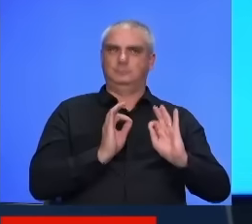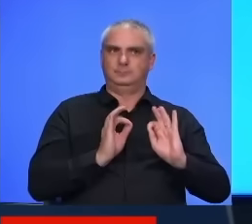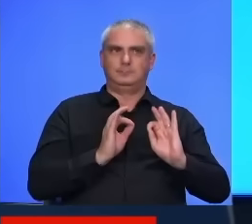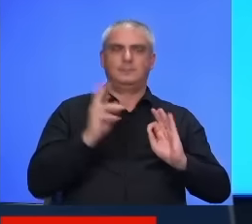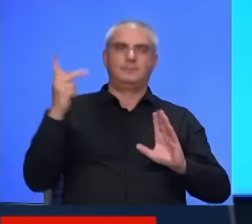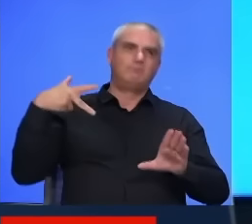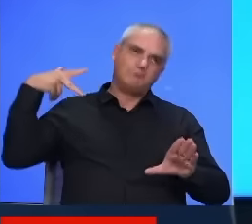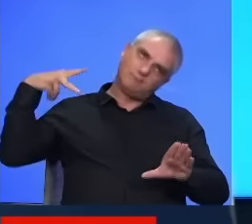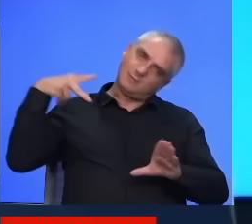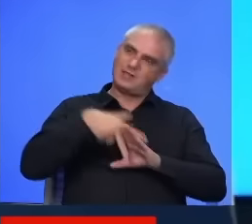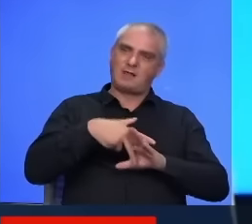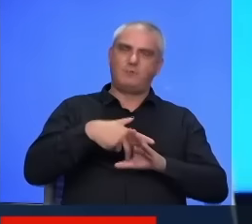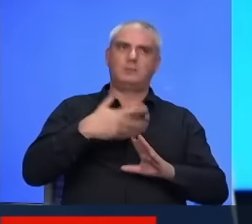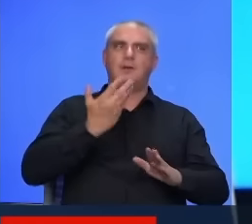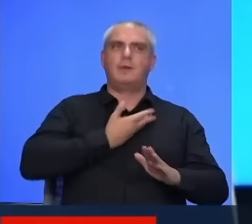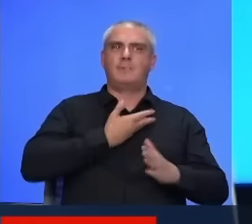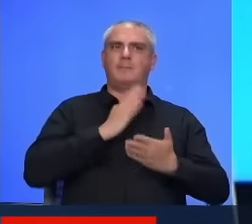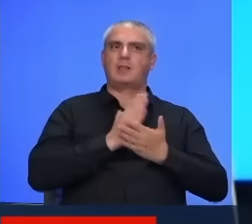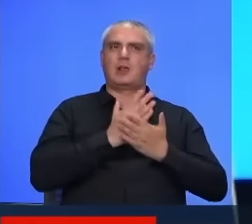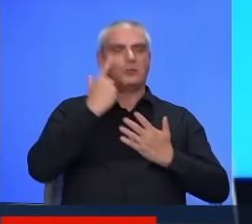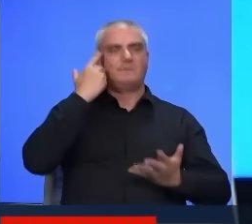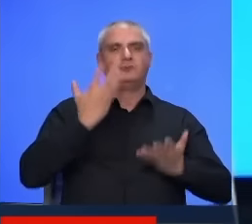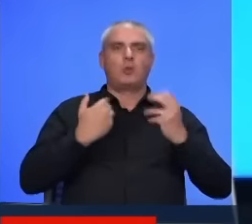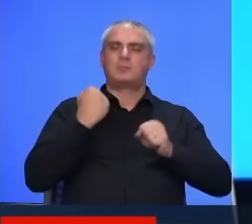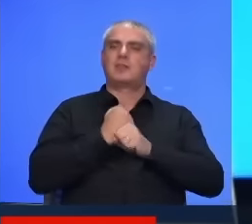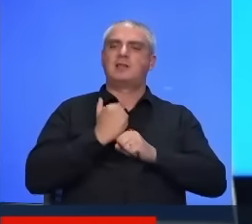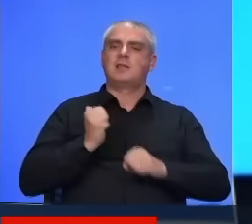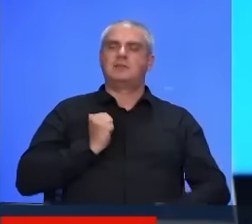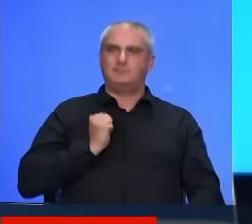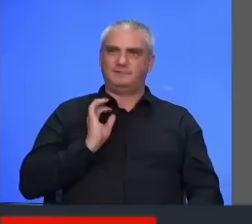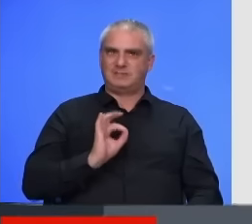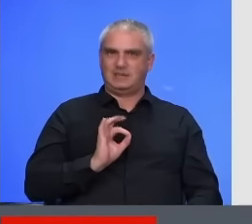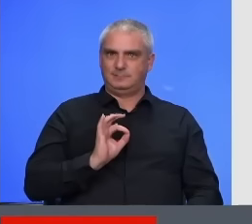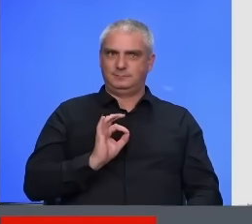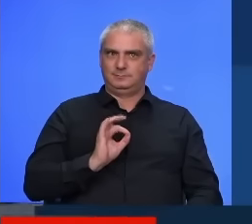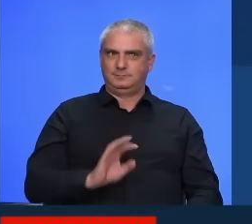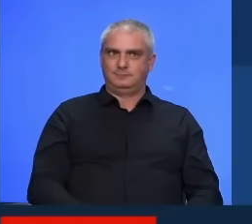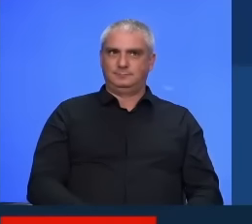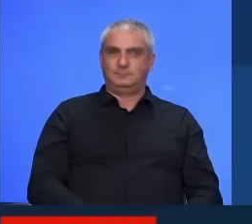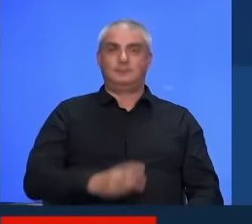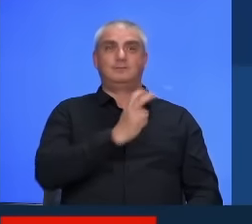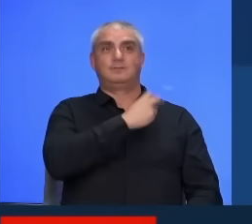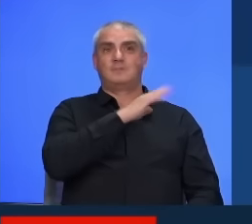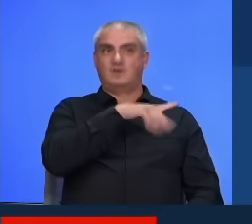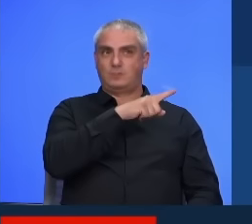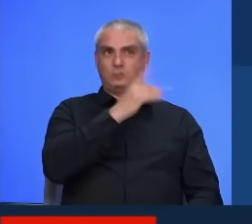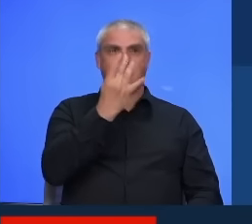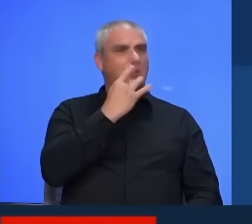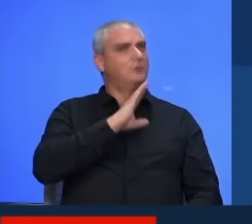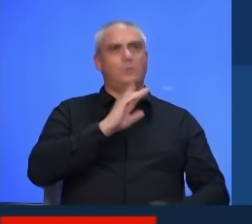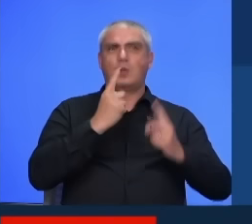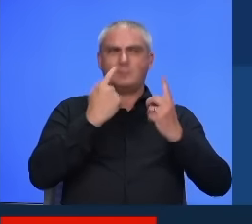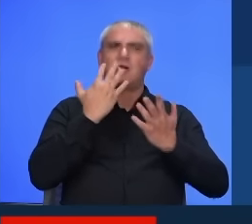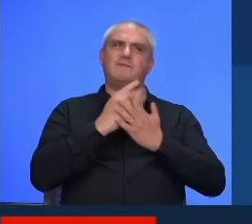והתערבות בוטה בקבלת החלטות ובשיקול הדעת המבצעי. מפקד המחוז הזה נגדנו בכל מקרה. הגיעה